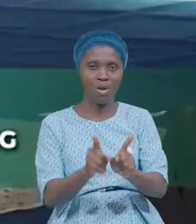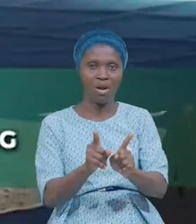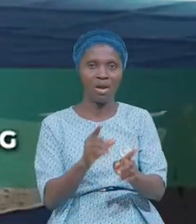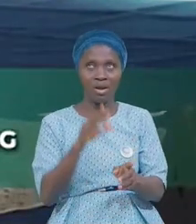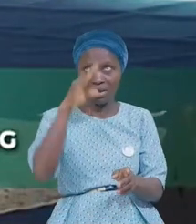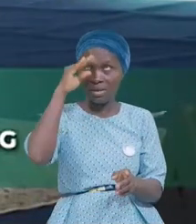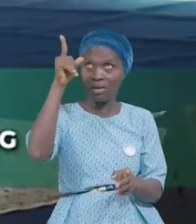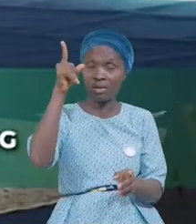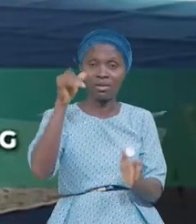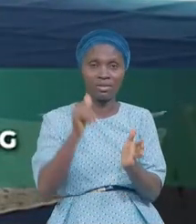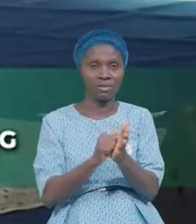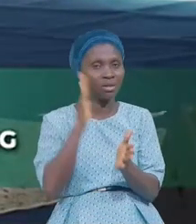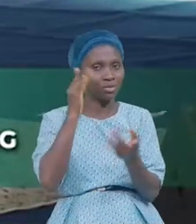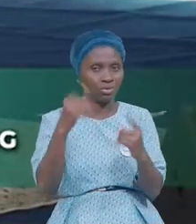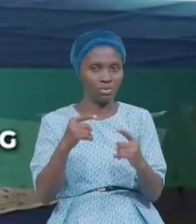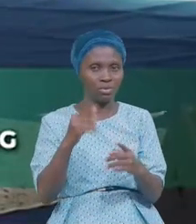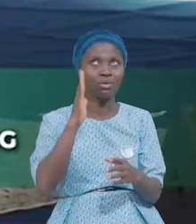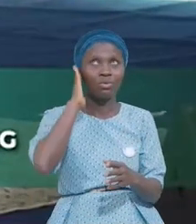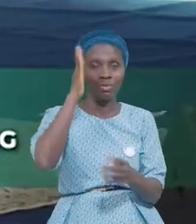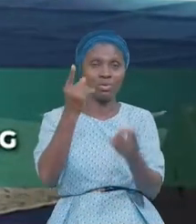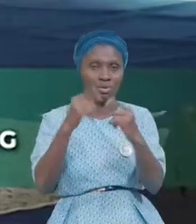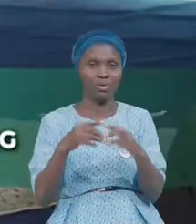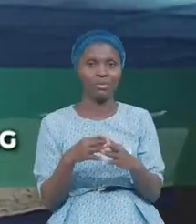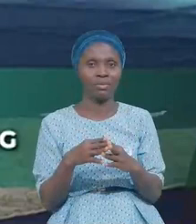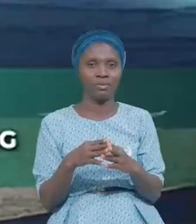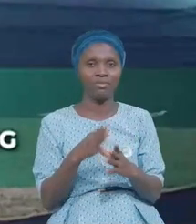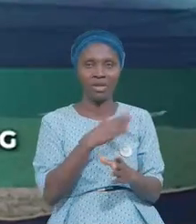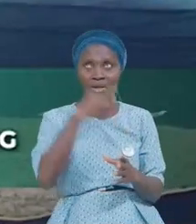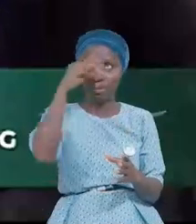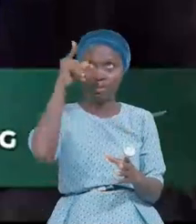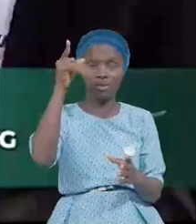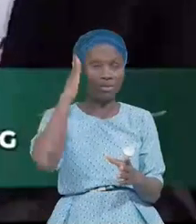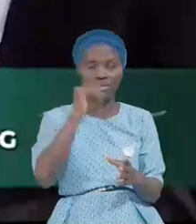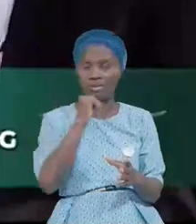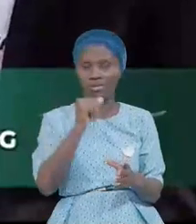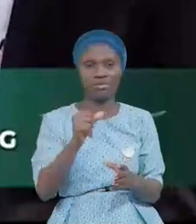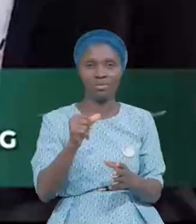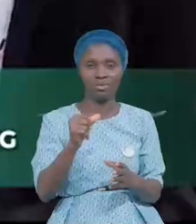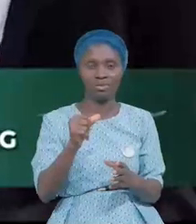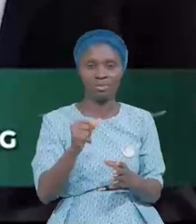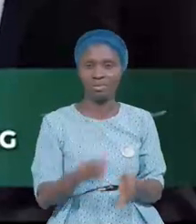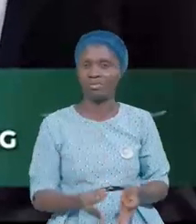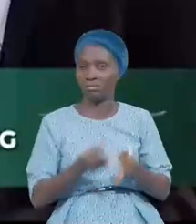Encore un peu de temps, celui qui doit venir viendra et ne tardera pas.